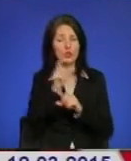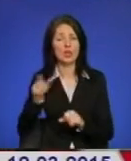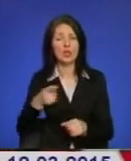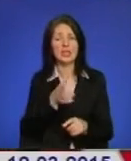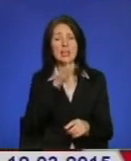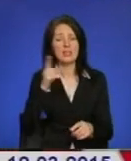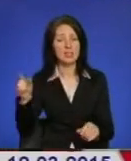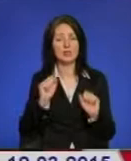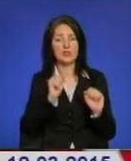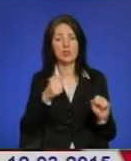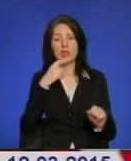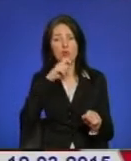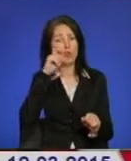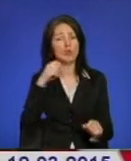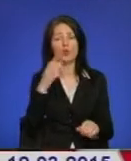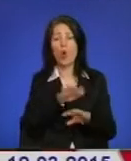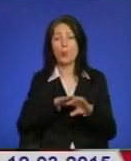народу мови